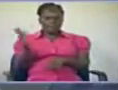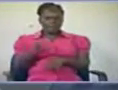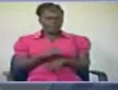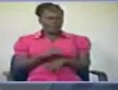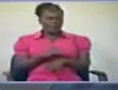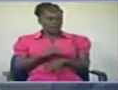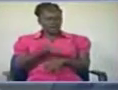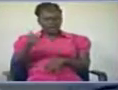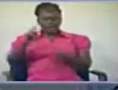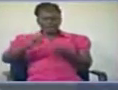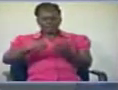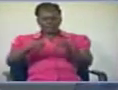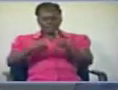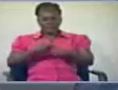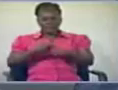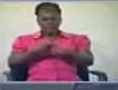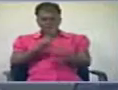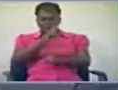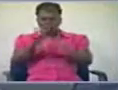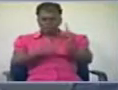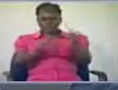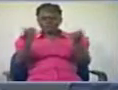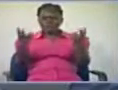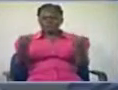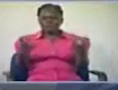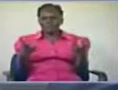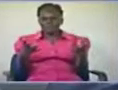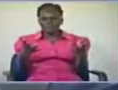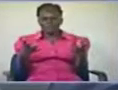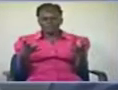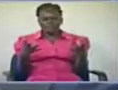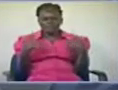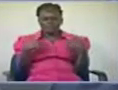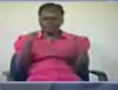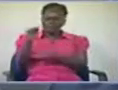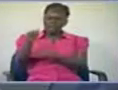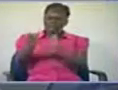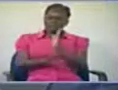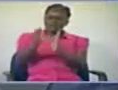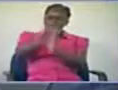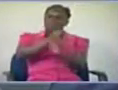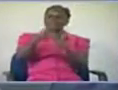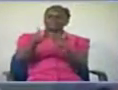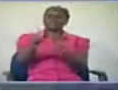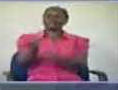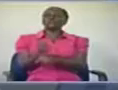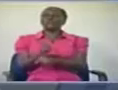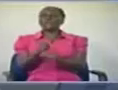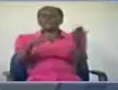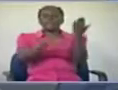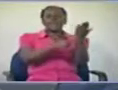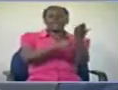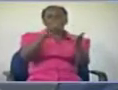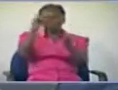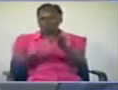katika kiwango kingine. Basi manake kuna maswali mengi ambayo yameibuka hapa, watazamaji wangependa kujua kwamba je, mfumo huu unaanza lini, mfumo huu unaitwaje na kadhalika.